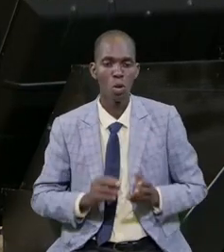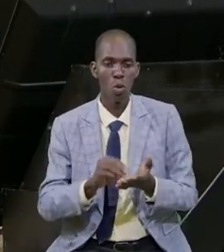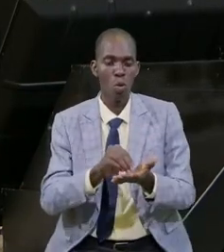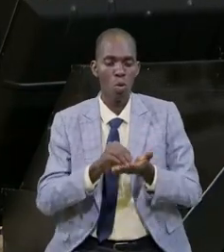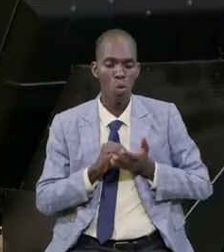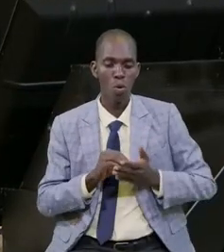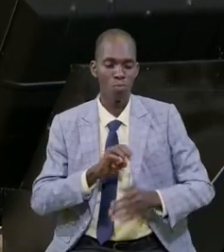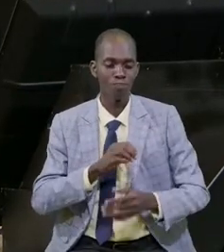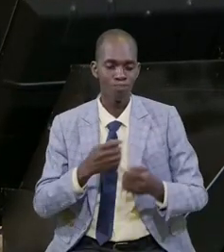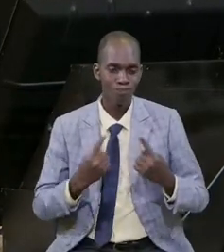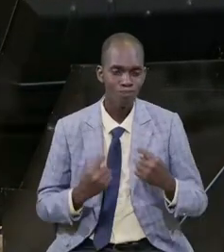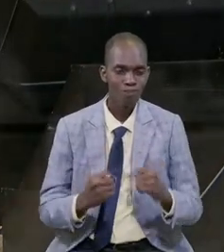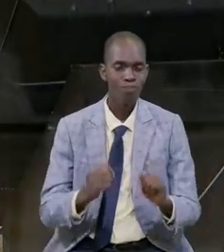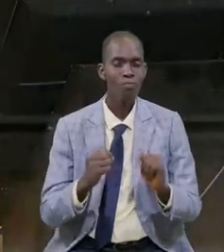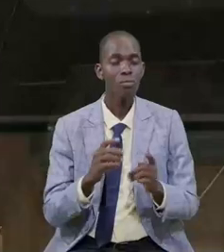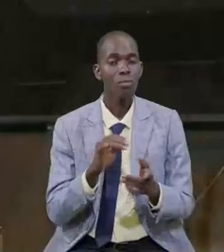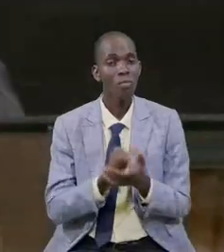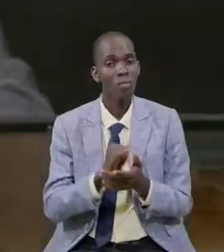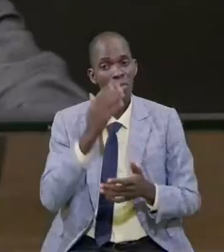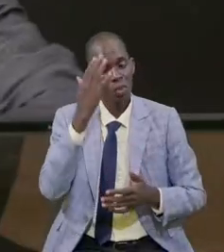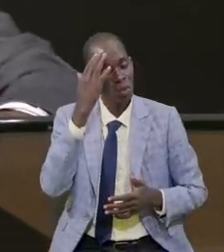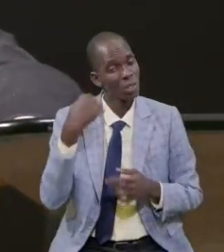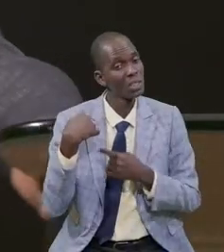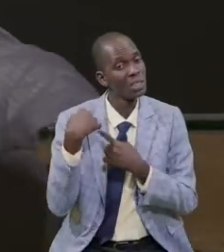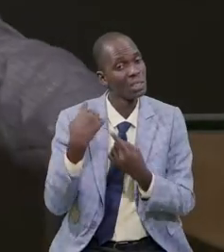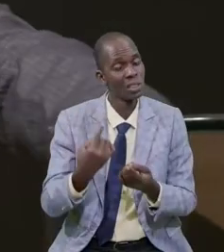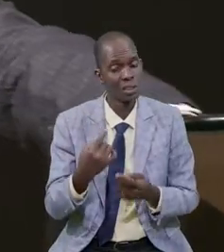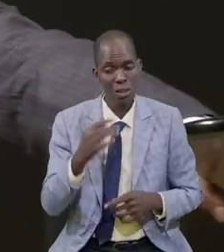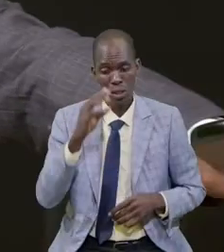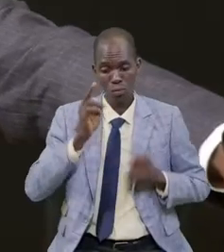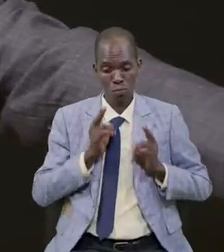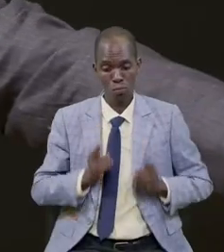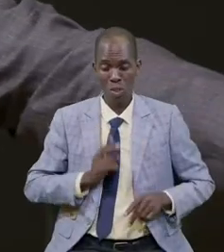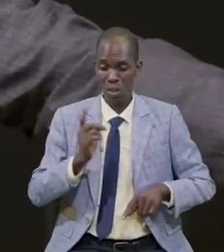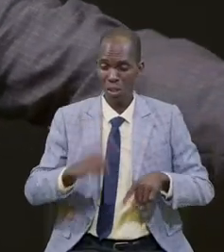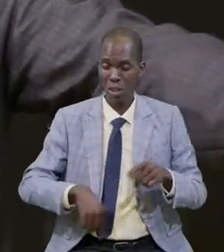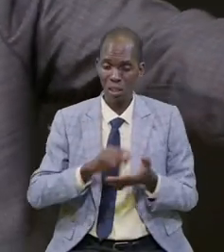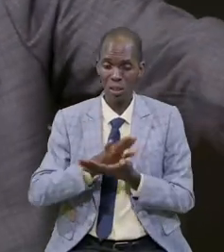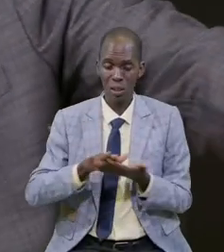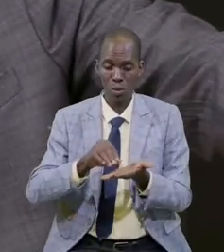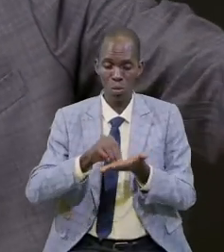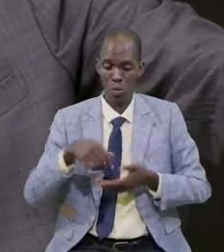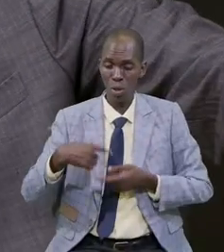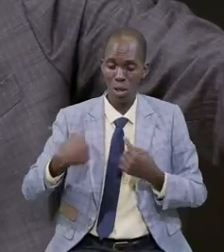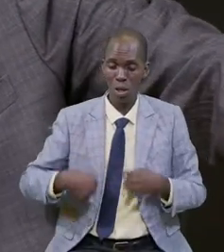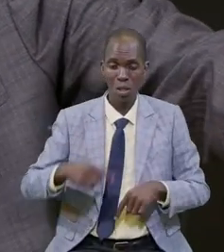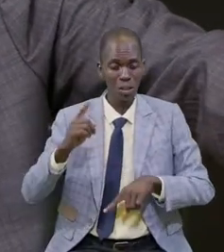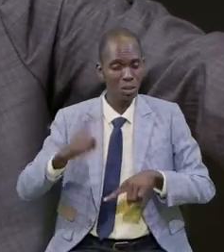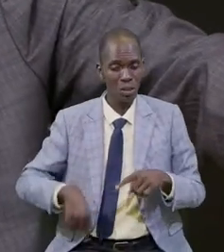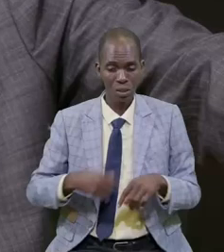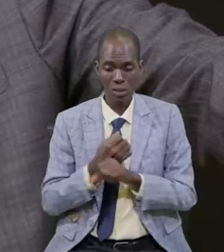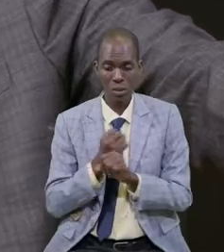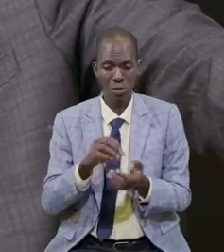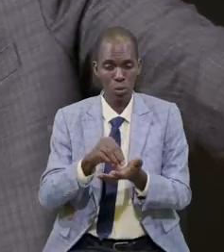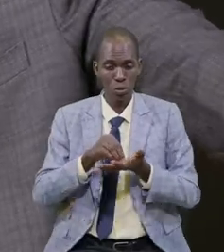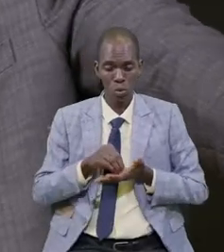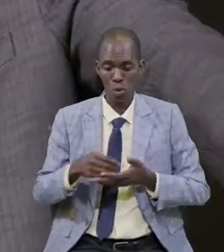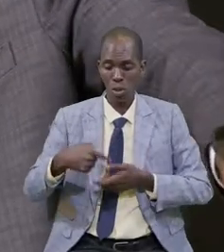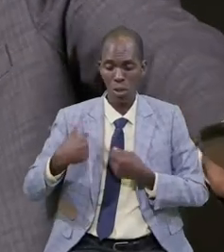C'est pourquoi, depuis que l'homme ne peut pas convertir son cœur, ne peut pas purifier sa